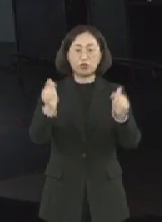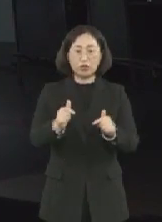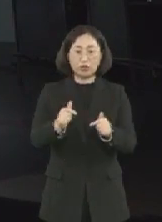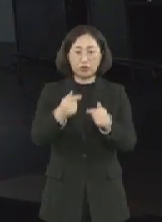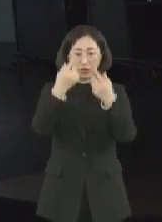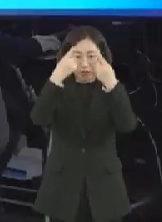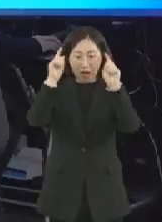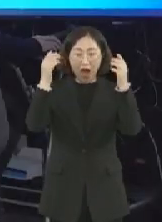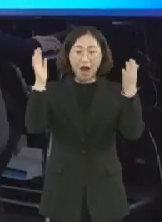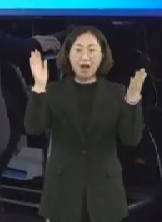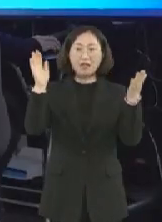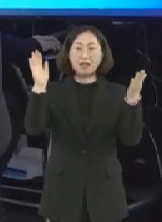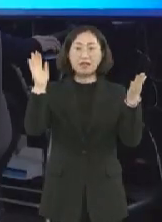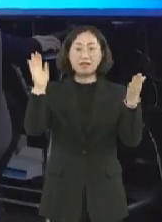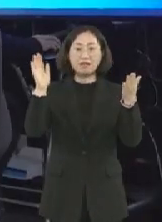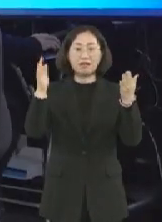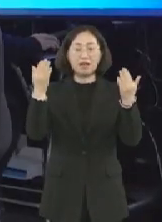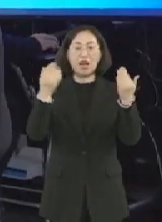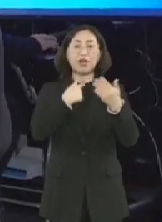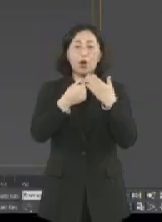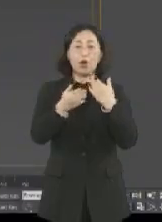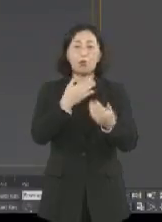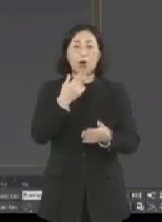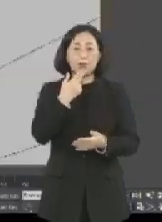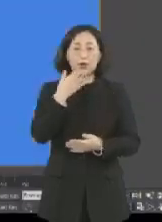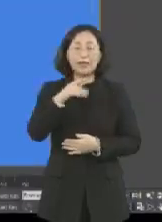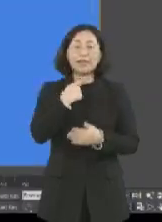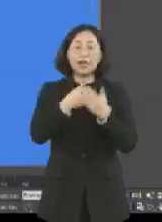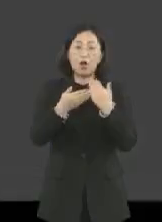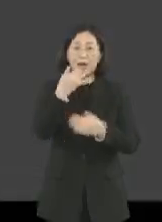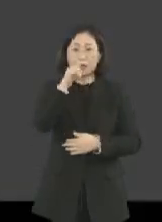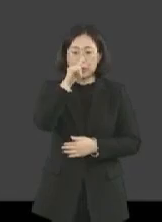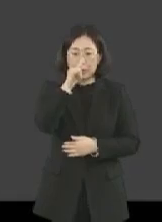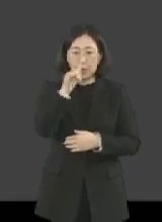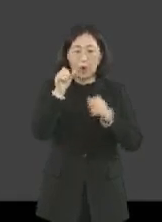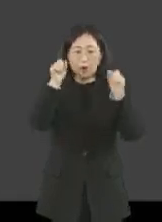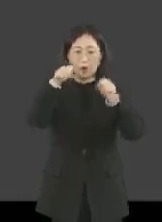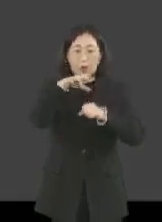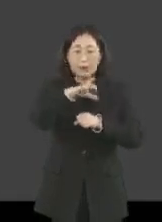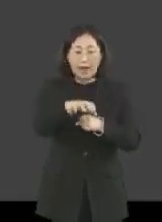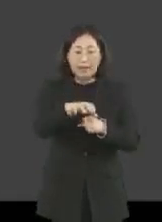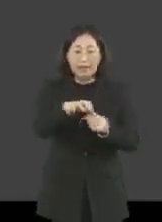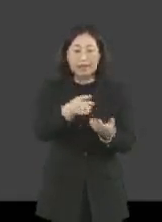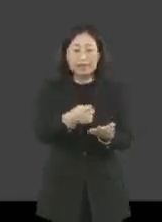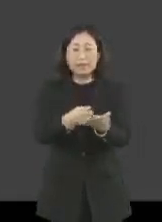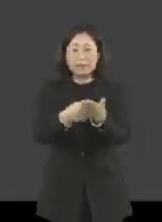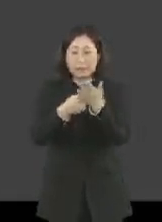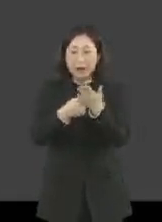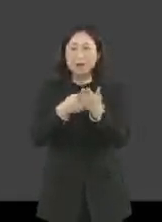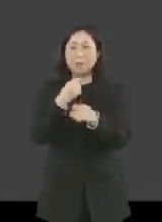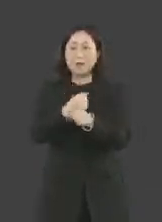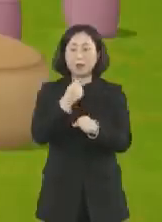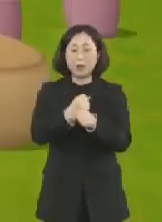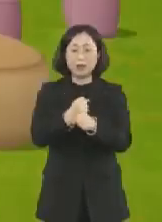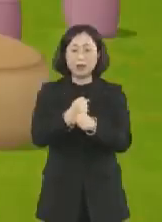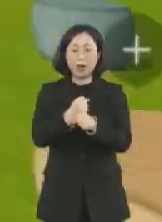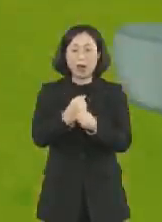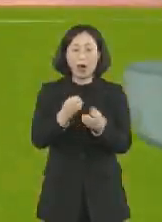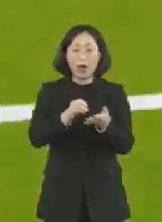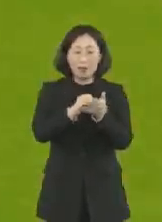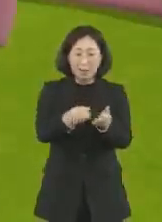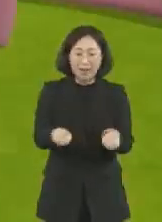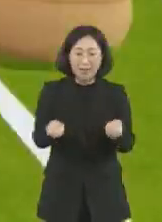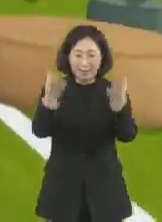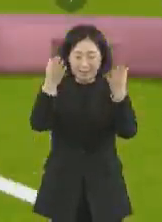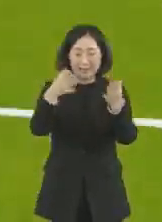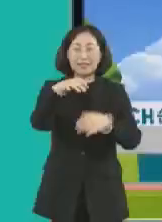아서 이들이 가상의 태아 캠퍼스를 체험할수 있도록 대학때 운동장을 가상현실 시스템 으로 구현해 입학식 의 주무대로